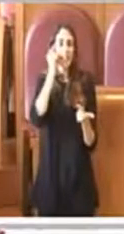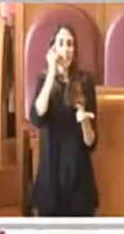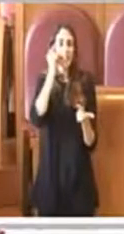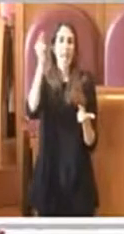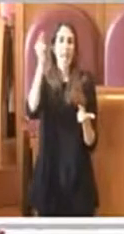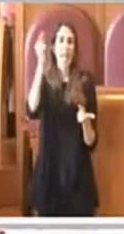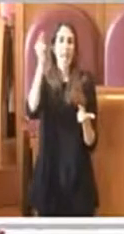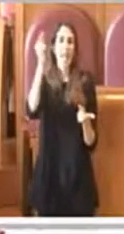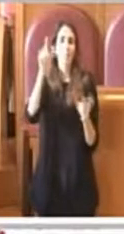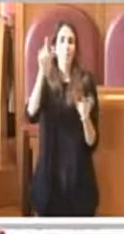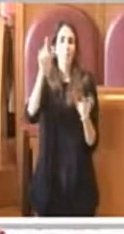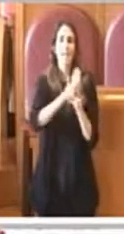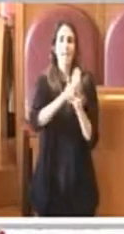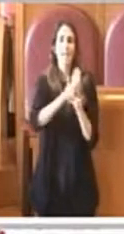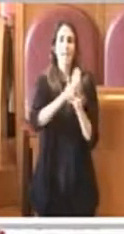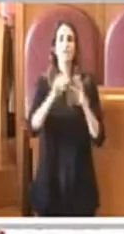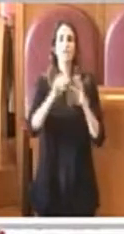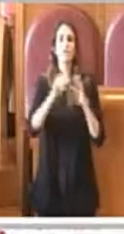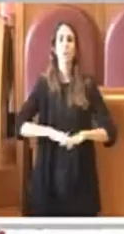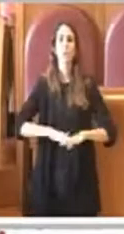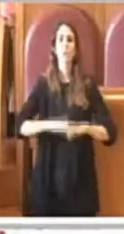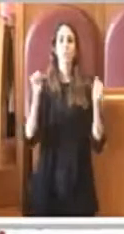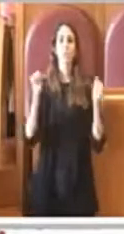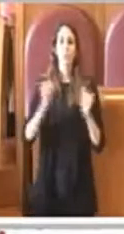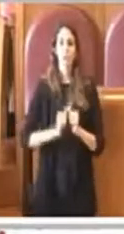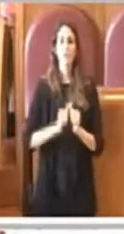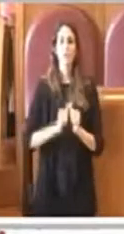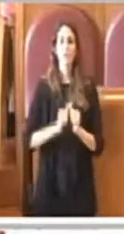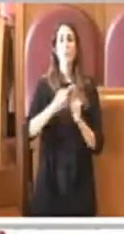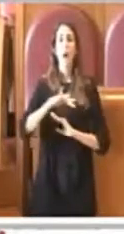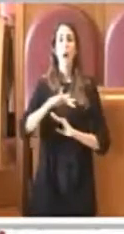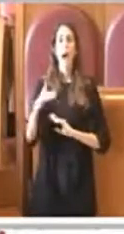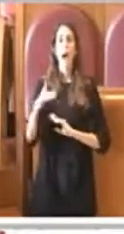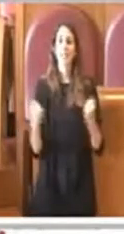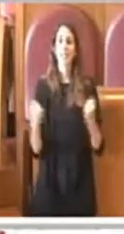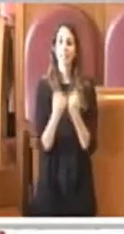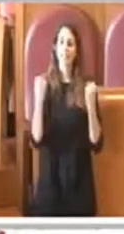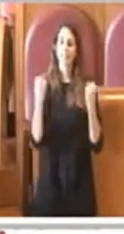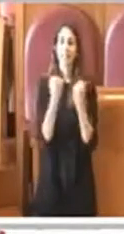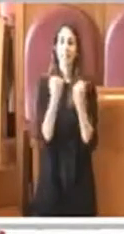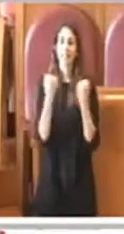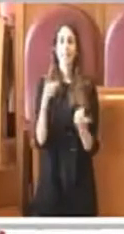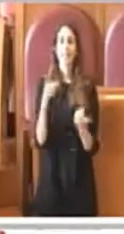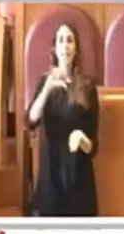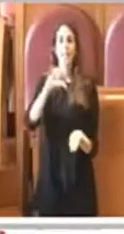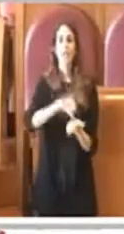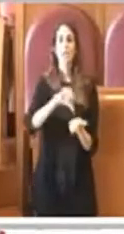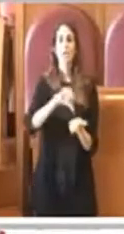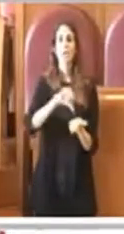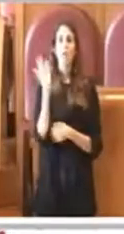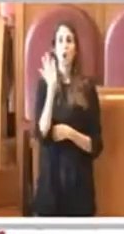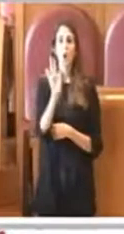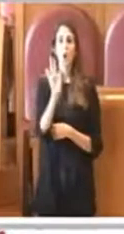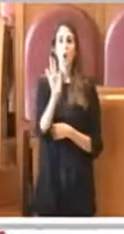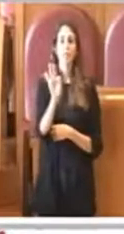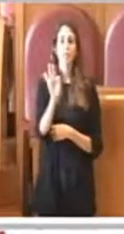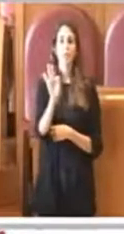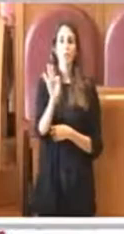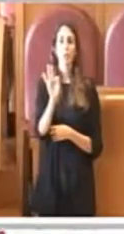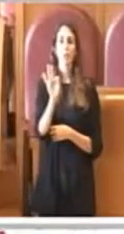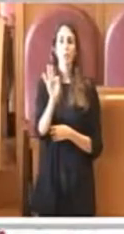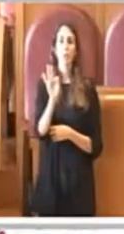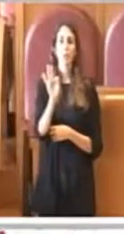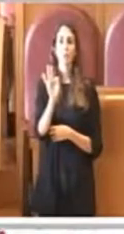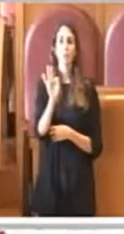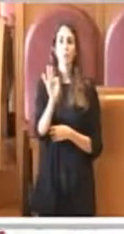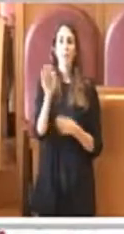alla legge per la protezione civile e tutte le iniziative del centro volte sostanzialmente